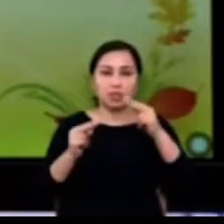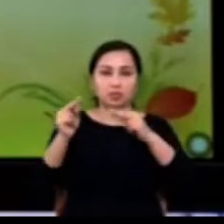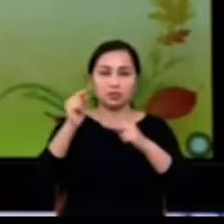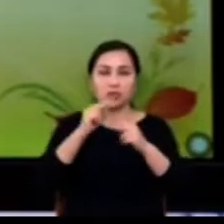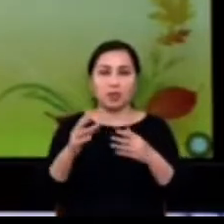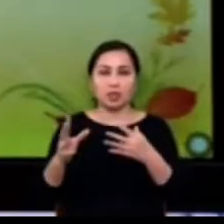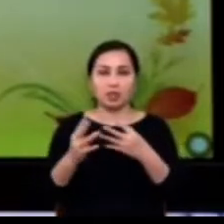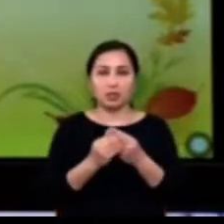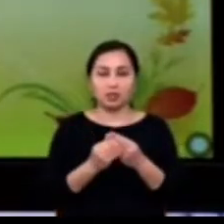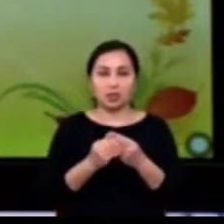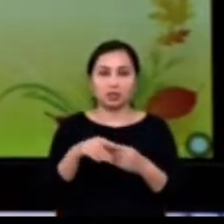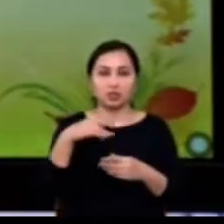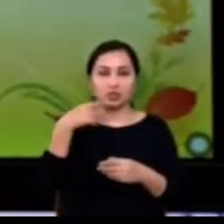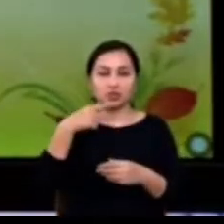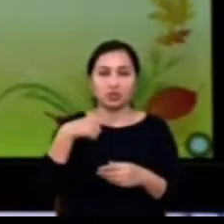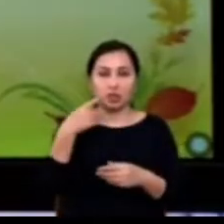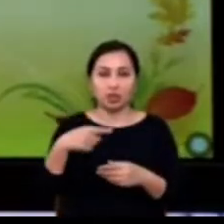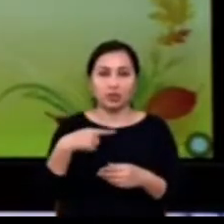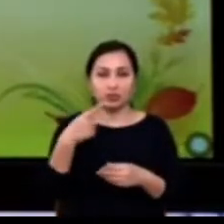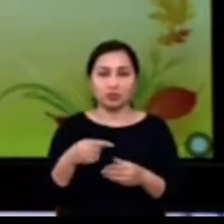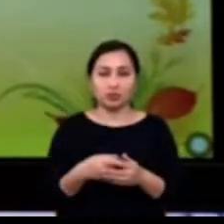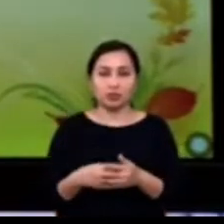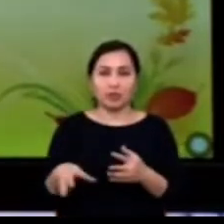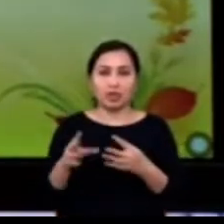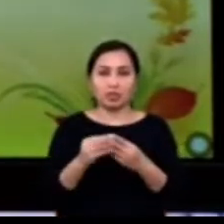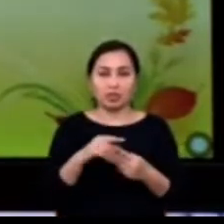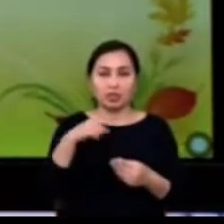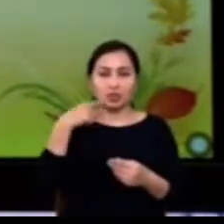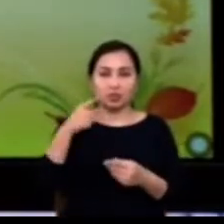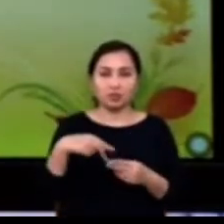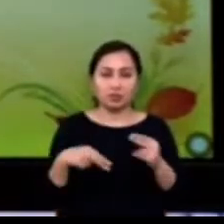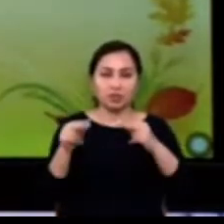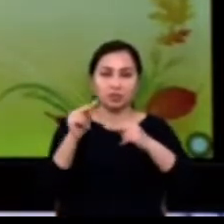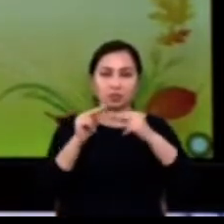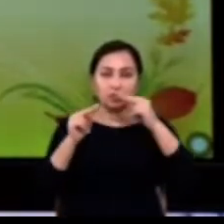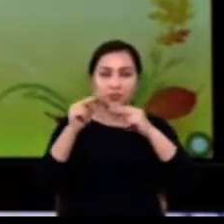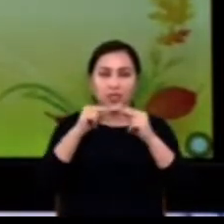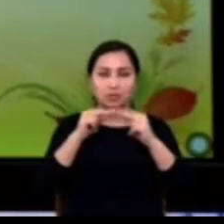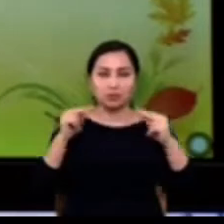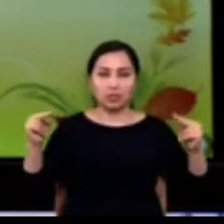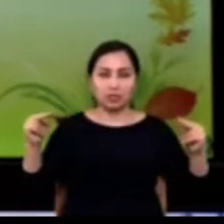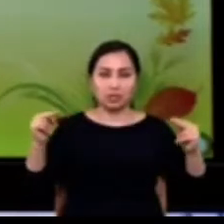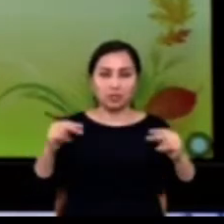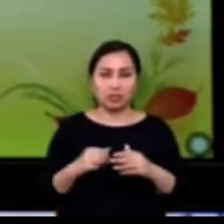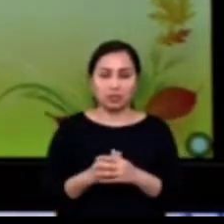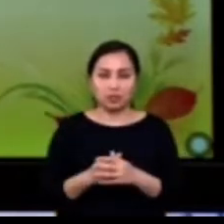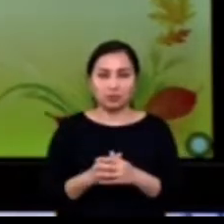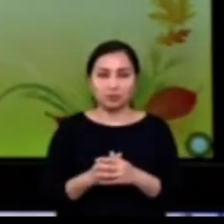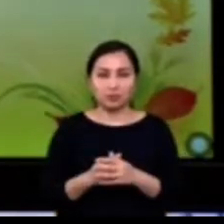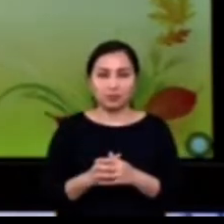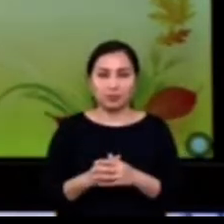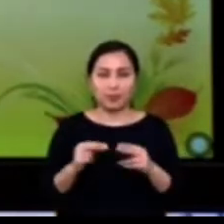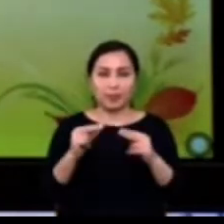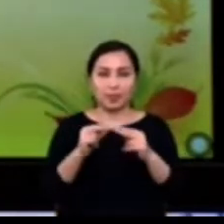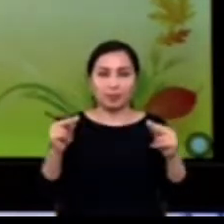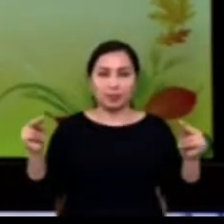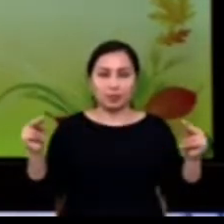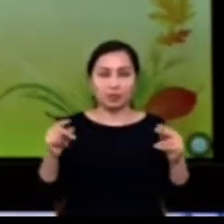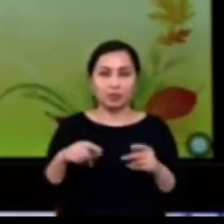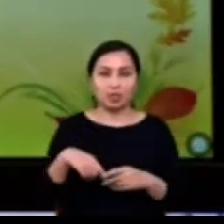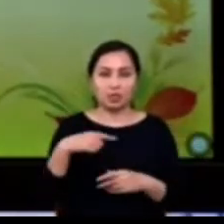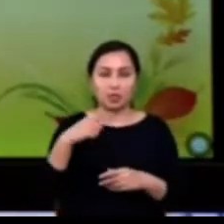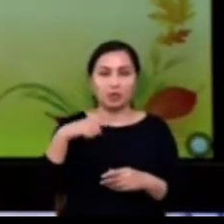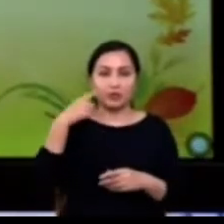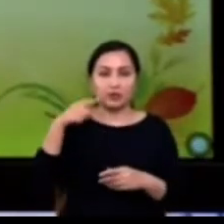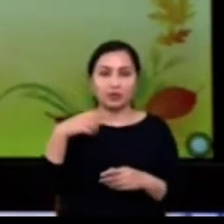состоит наша речь? Наша речь состоит из предложений. Предложения